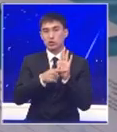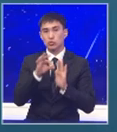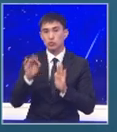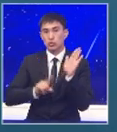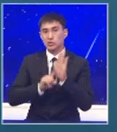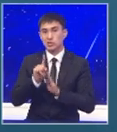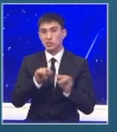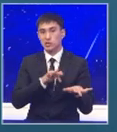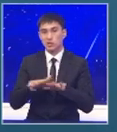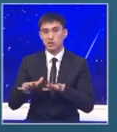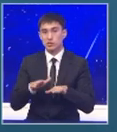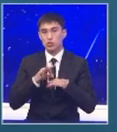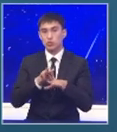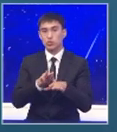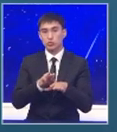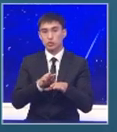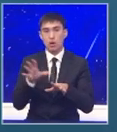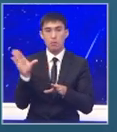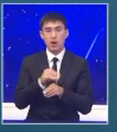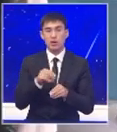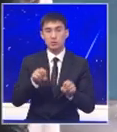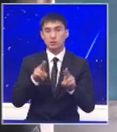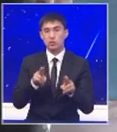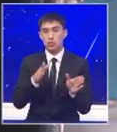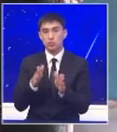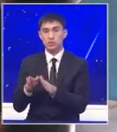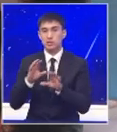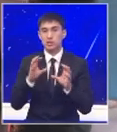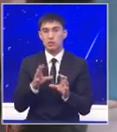7:00-ден бастады. Саяси аламанды өткізуде барлық тиісті норма